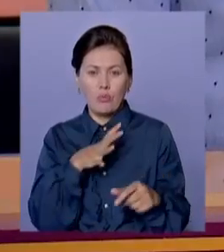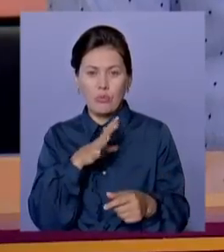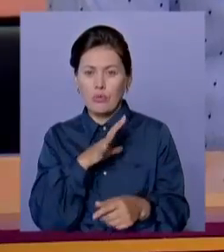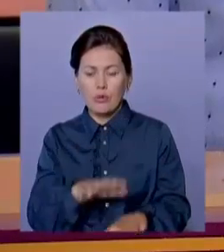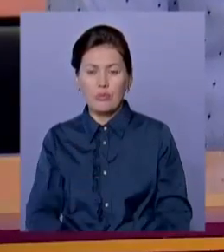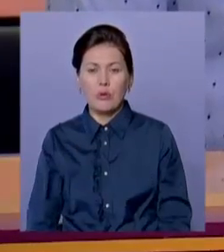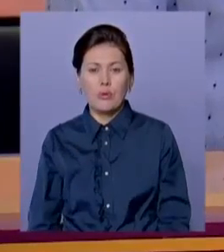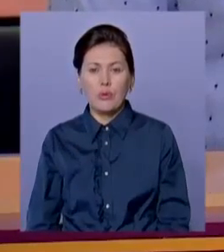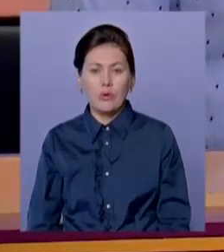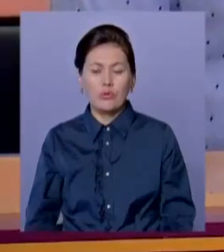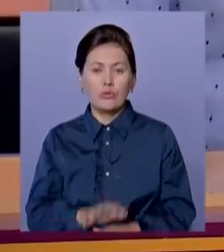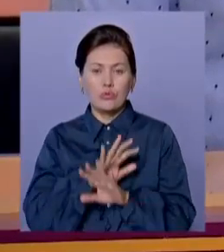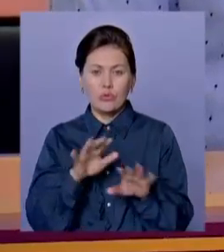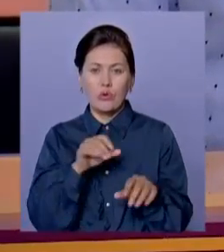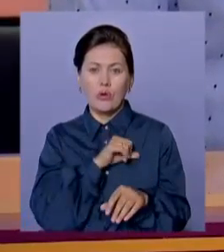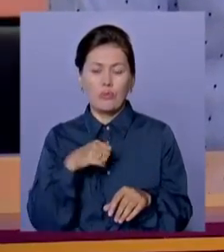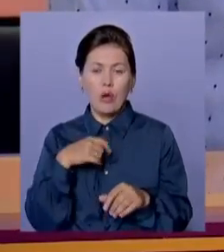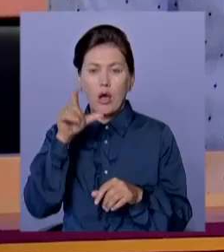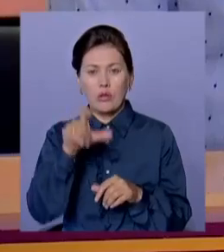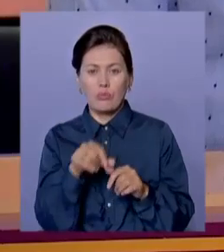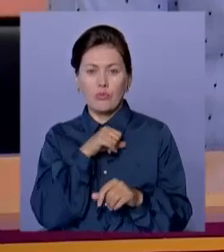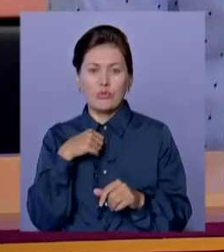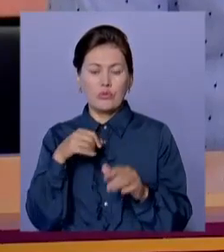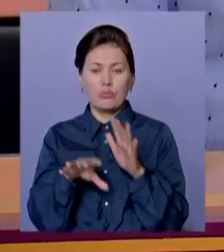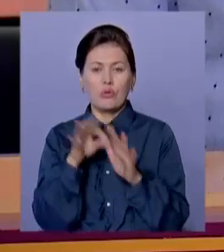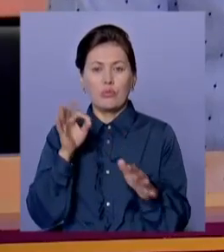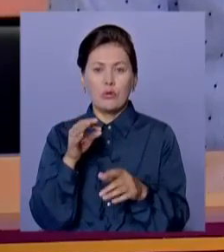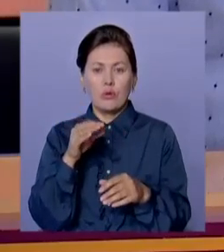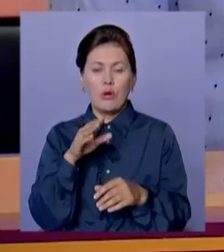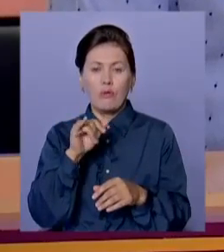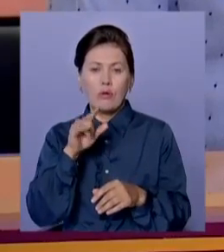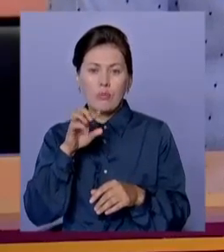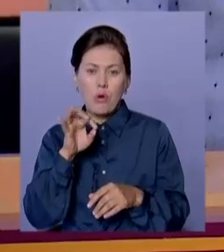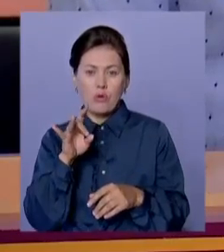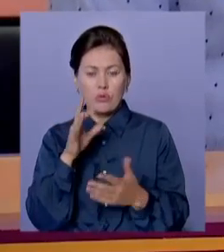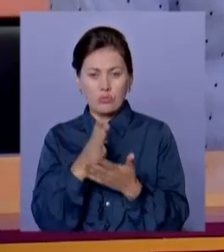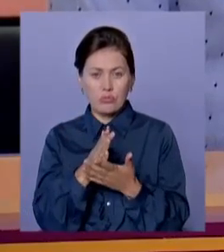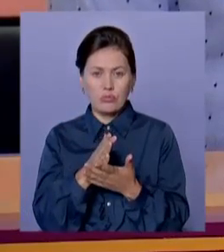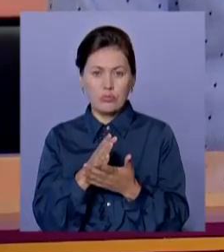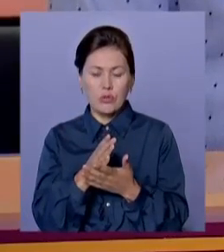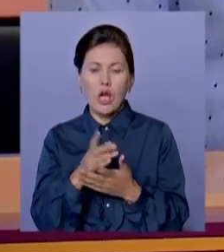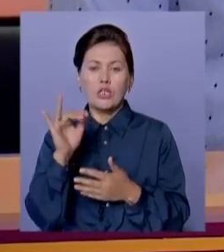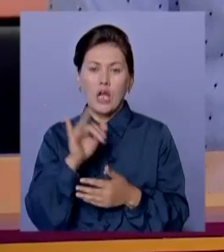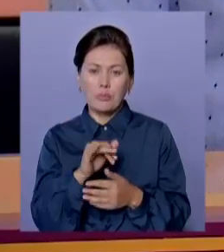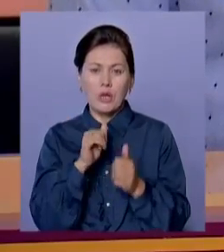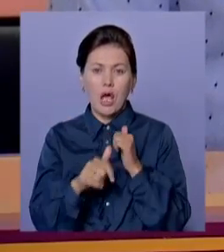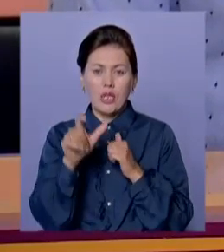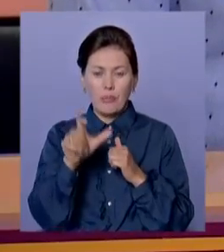Жоқ, енді ол өз адам өз таңдаған выборы дейді ғой. Енді әрбір